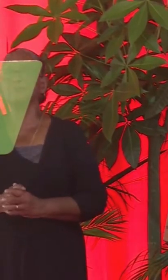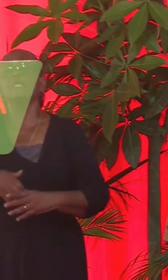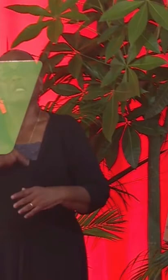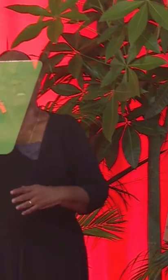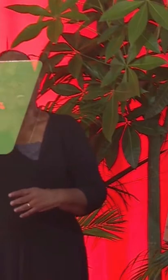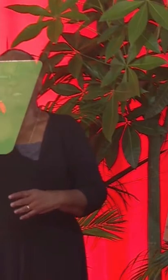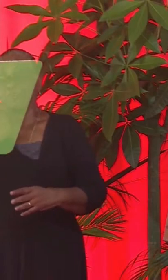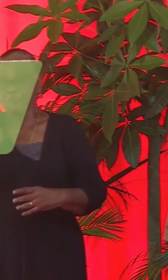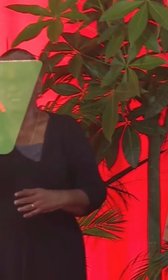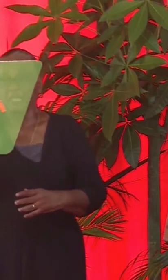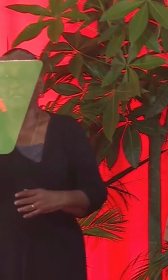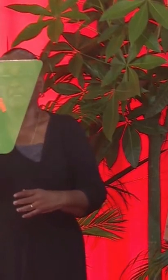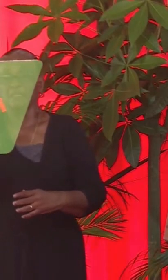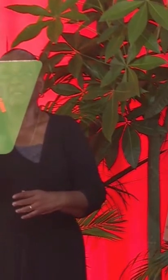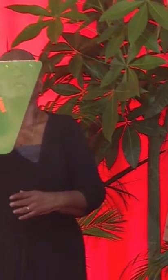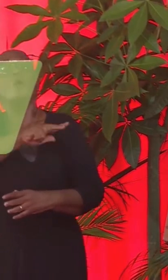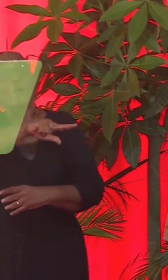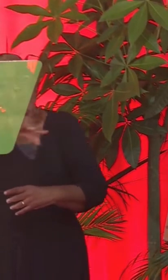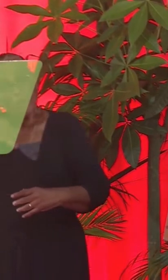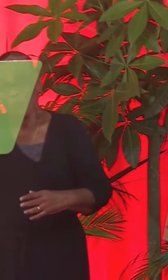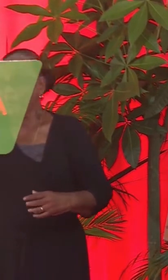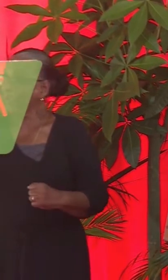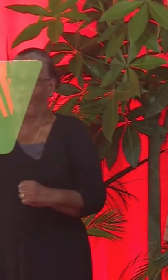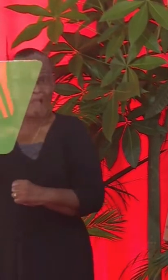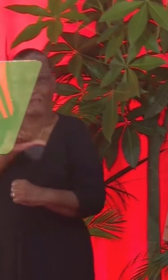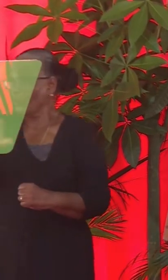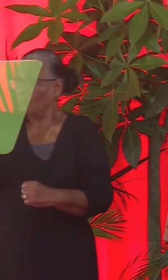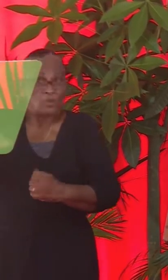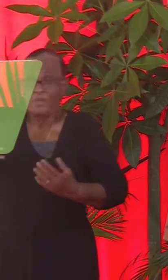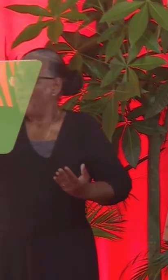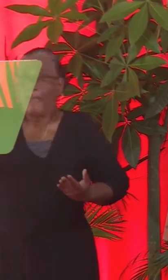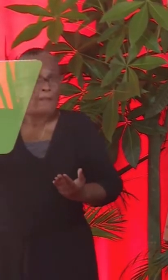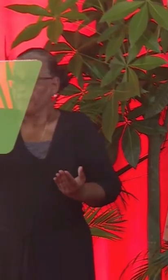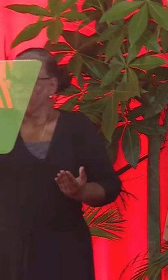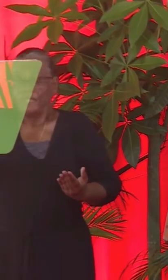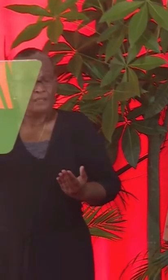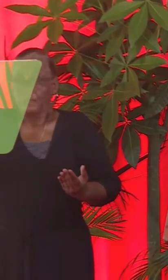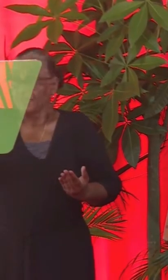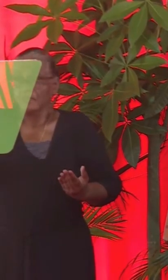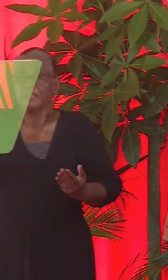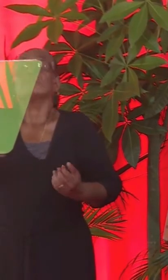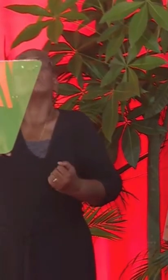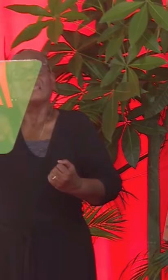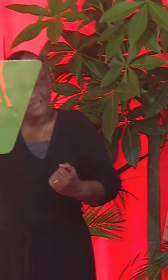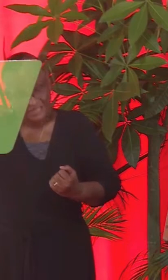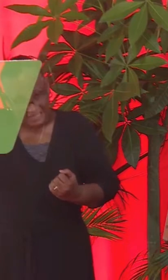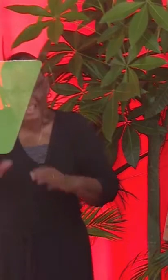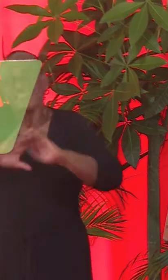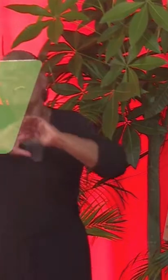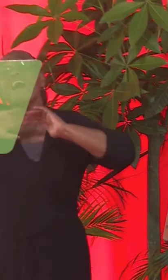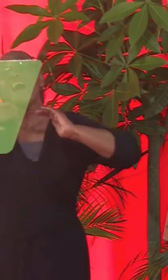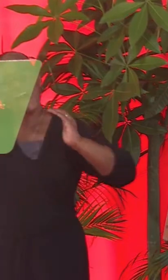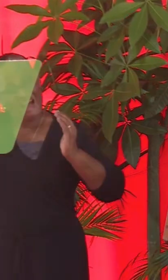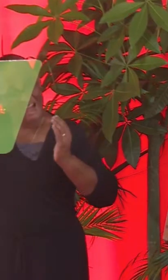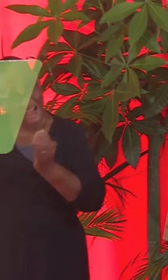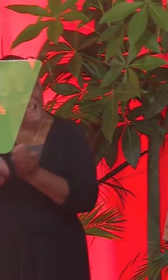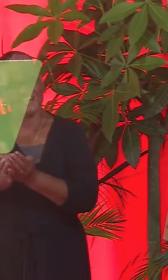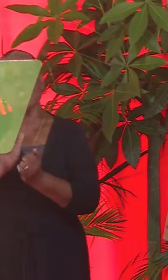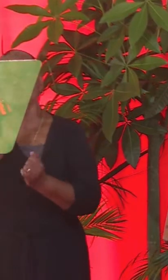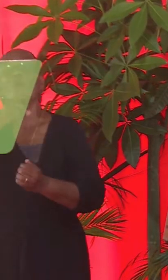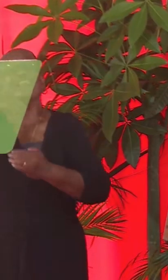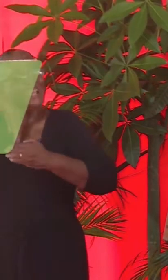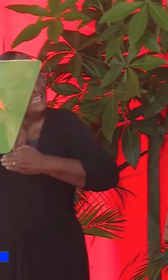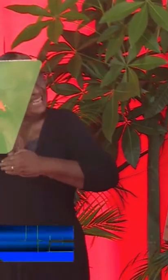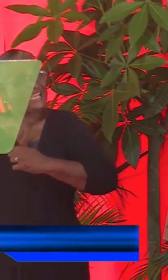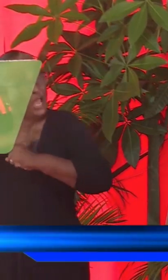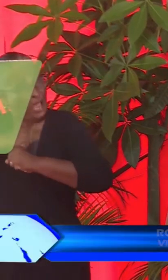Dat wil zeggen dat wij geen andere keuze hebben dan alles wat wij in ons hebben